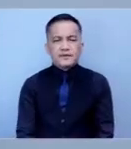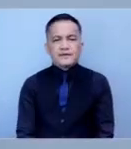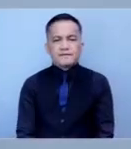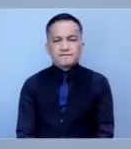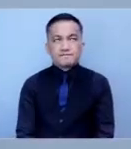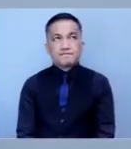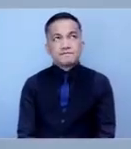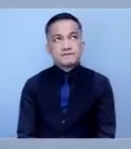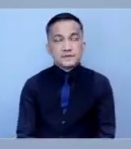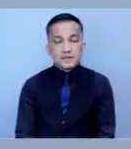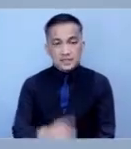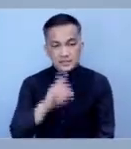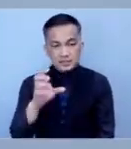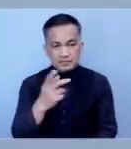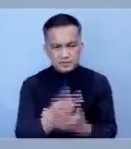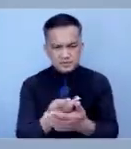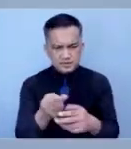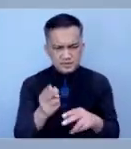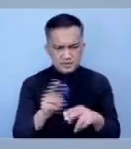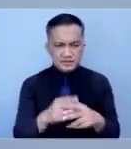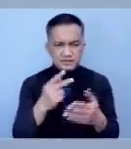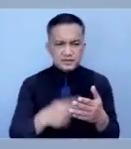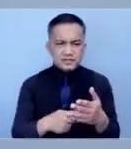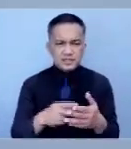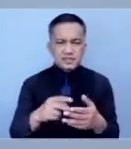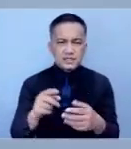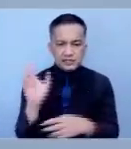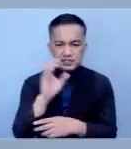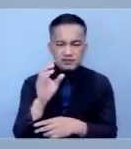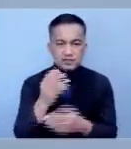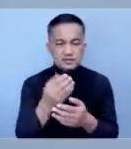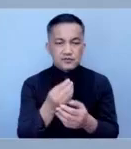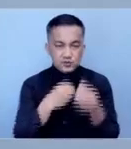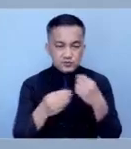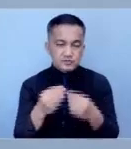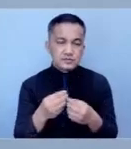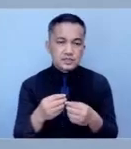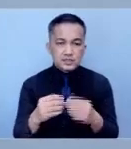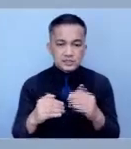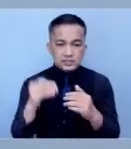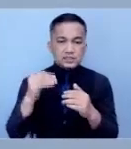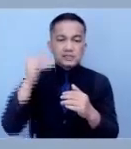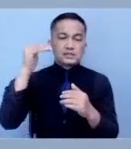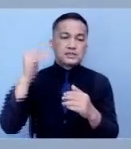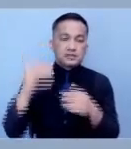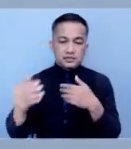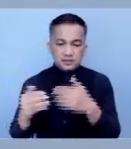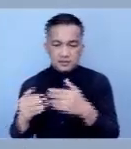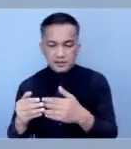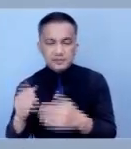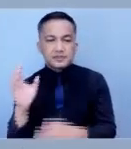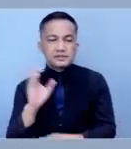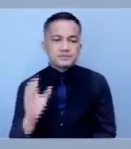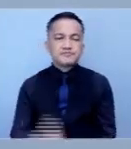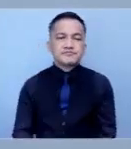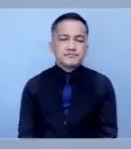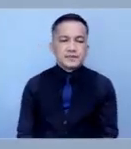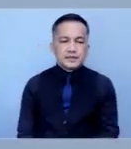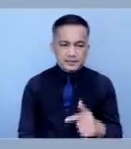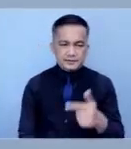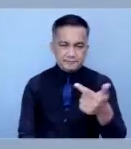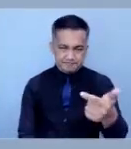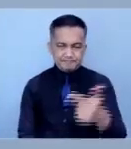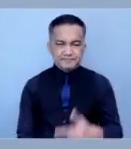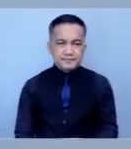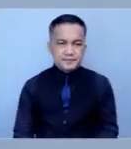Higit 100 piso ang tinaas ng ilang Noche Buena items. Tataas pa raw yan habang papalapit ang Pasko. Nasa frontline na balitang yan